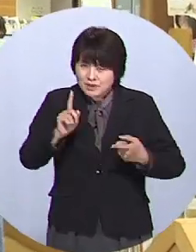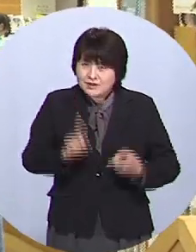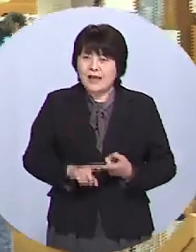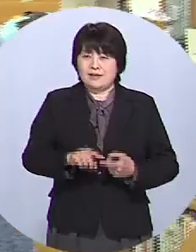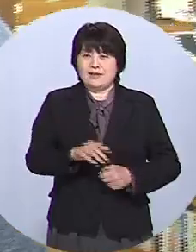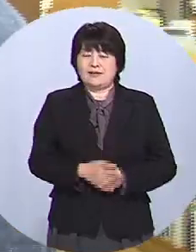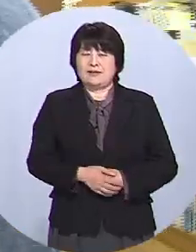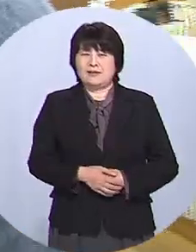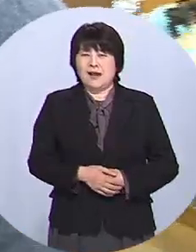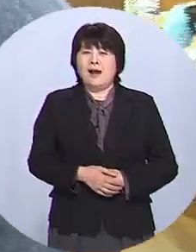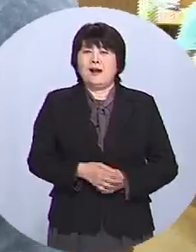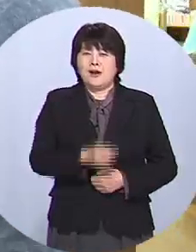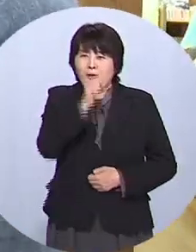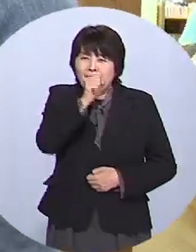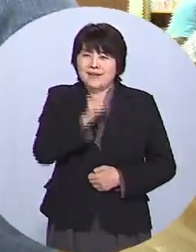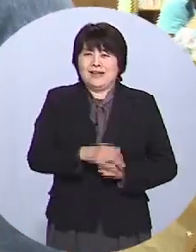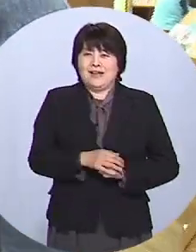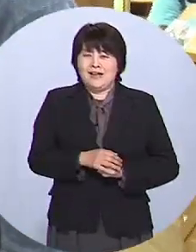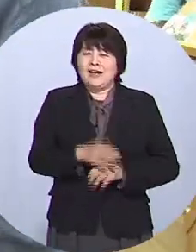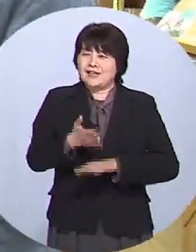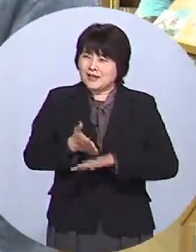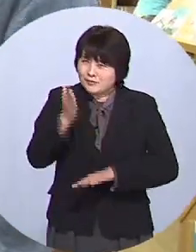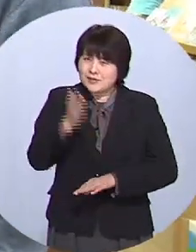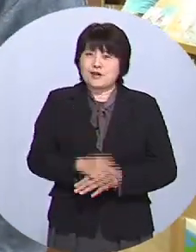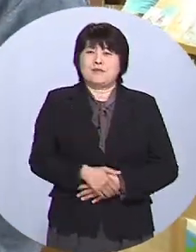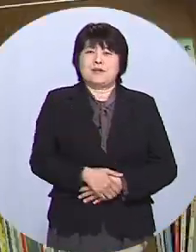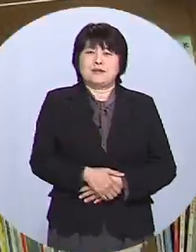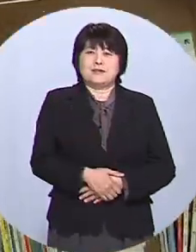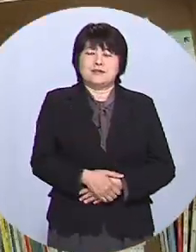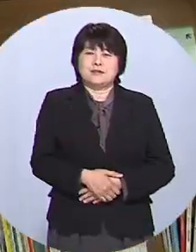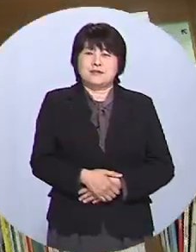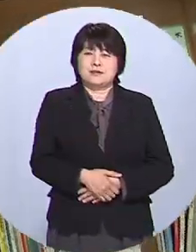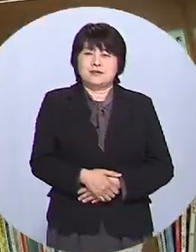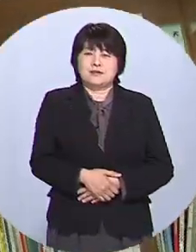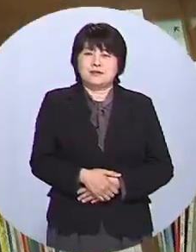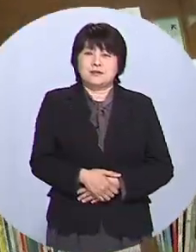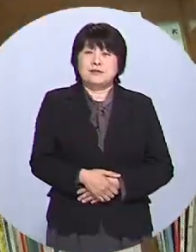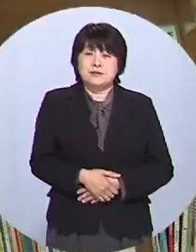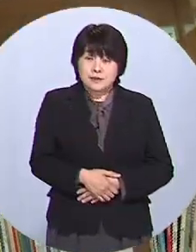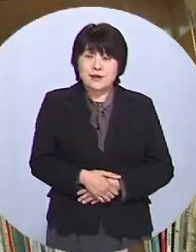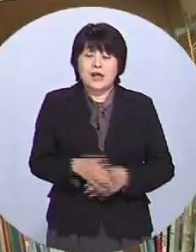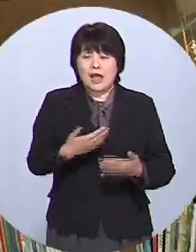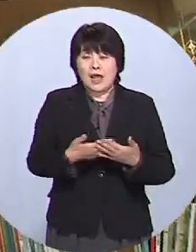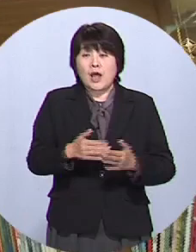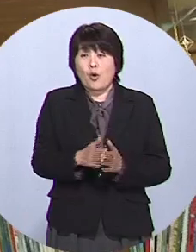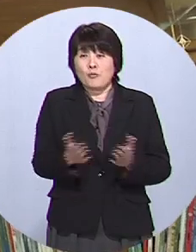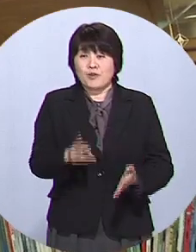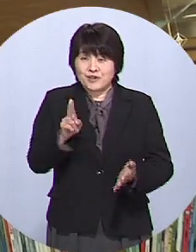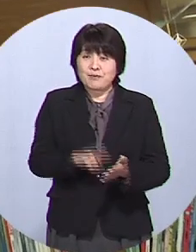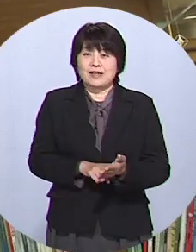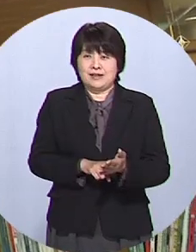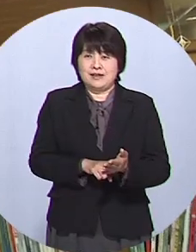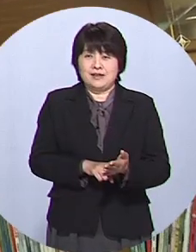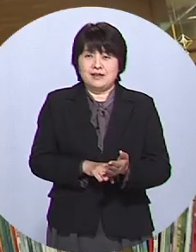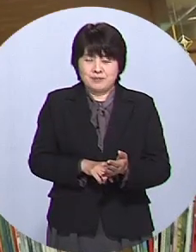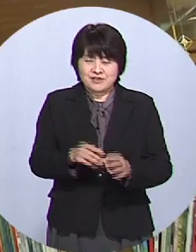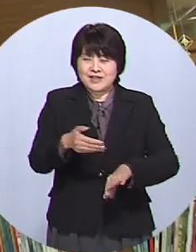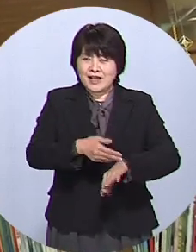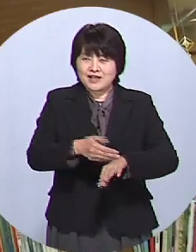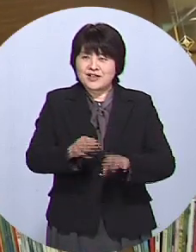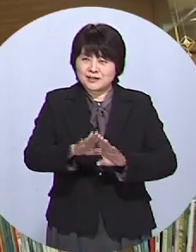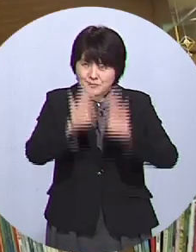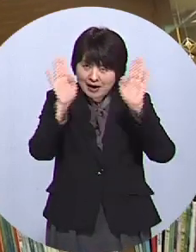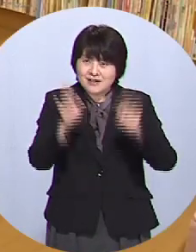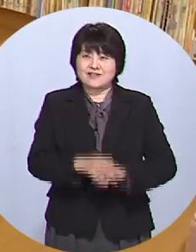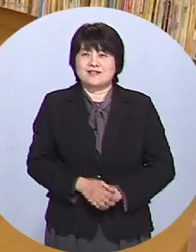ですよ。 あ、よかったです。ありがとうございます。 絵本も決まったところで早速読み聞かせの練習です